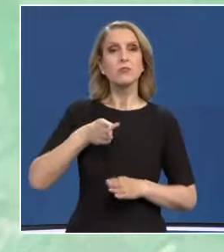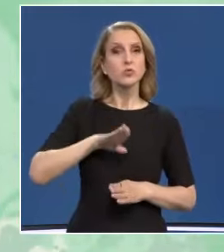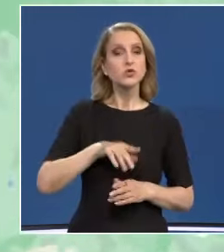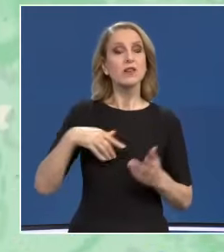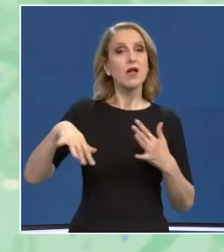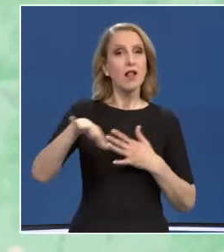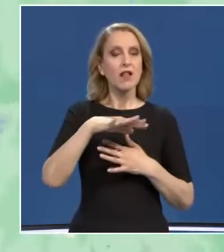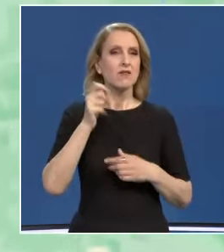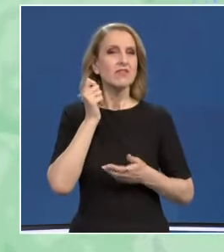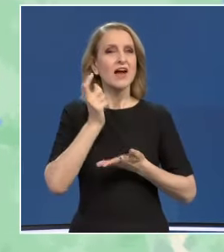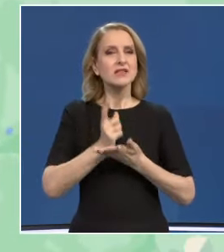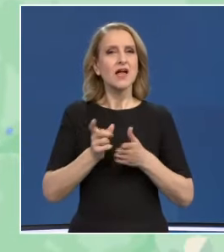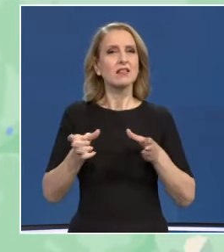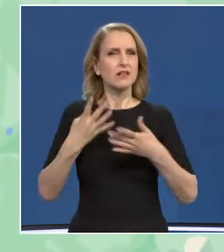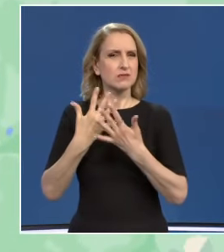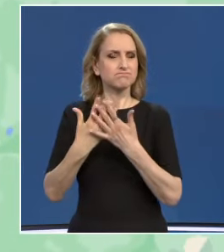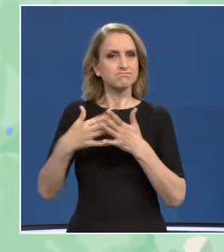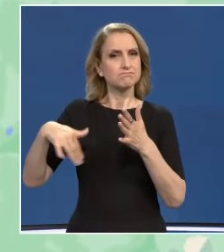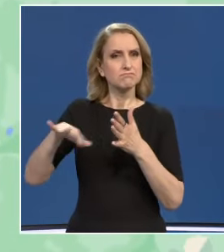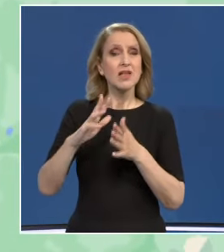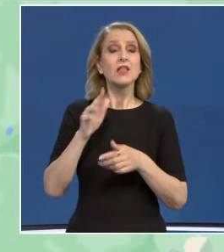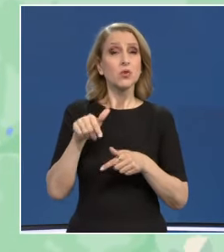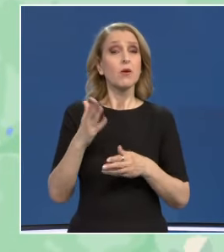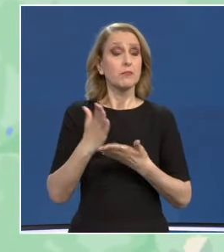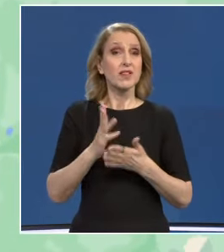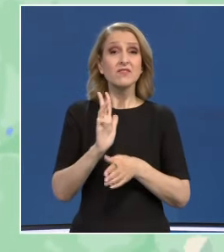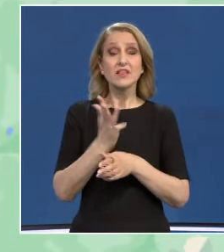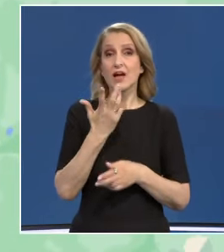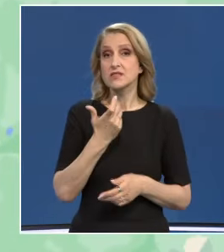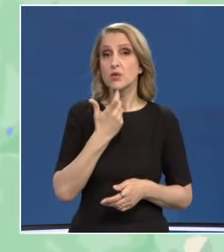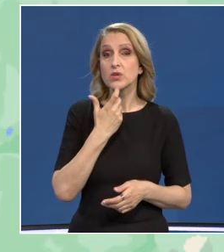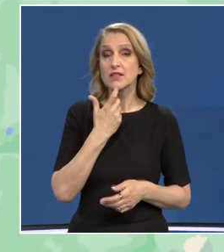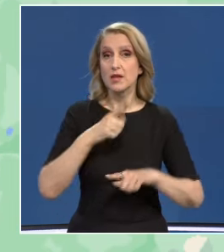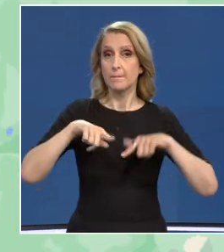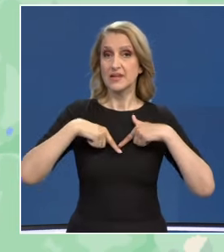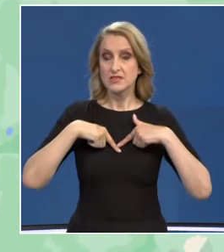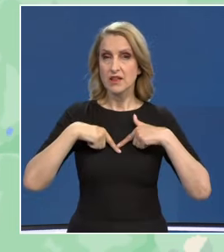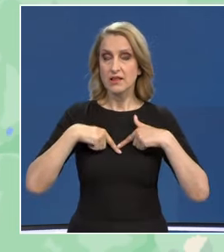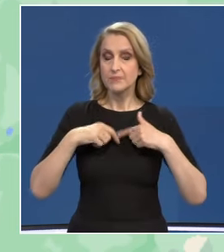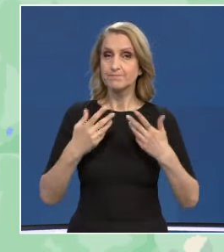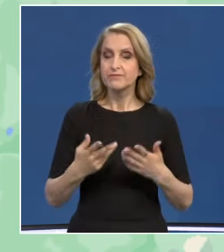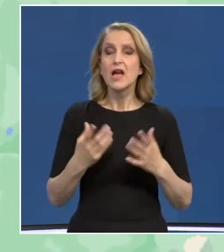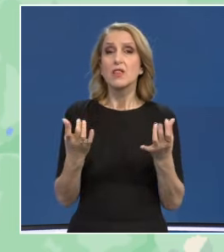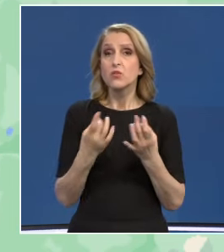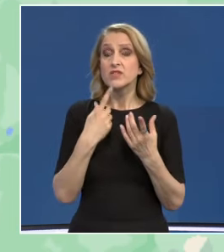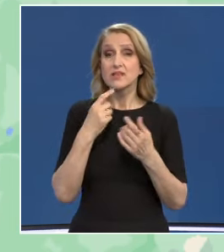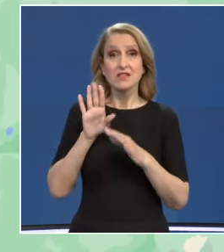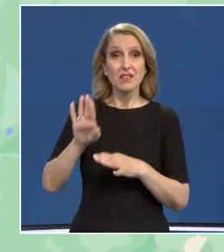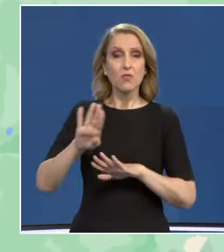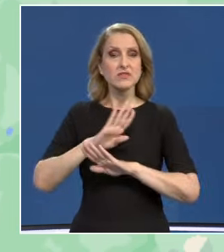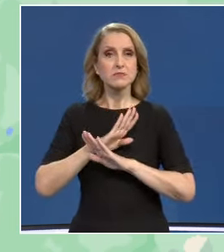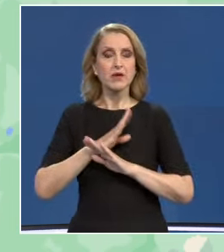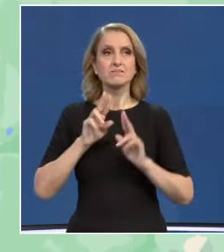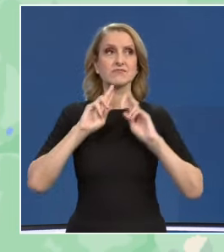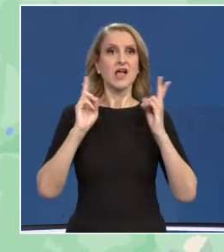наказателна колония, в която излежаваше 19-годишната си присъда при специален режим. Новината за смъртта му обиколи света